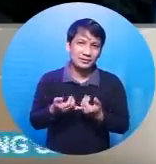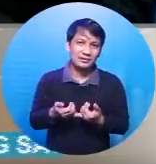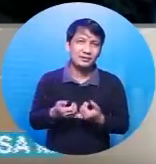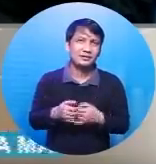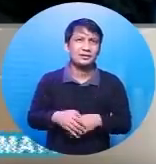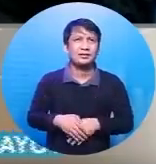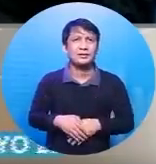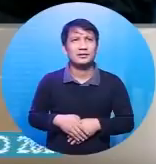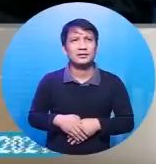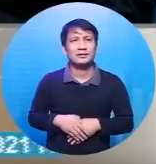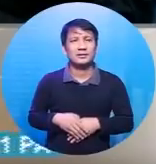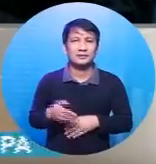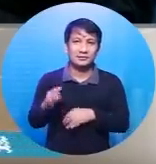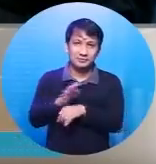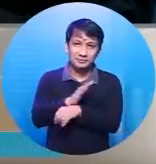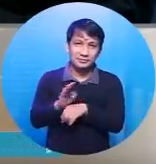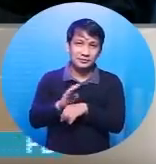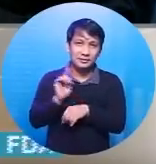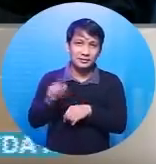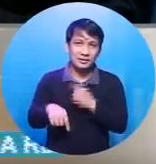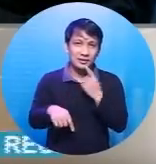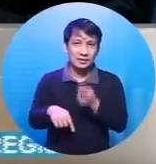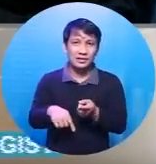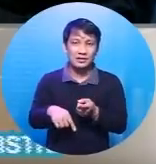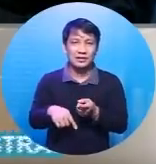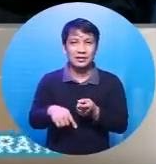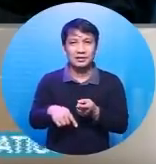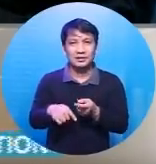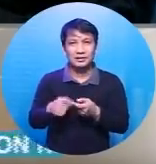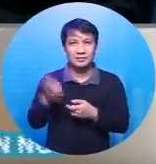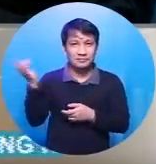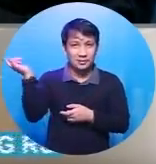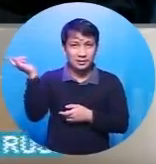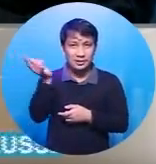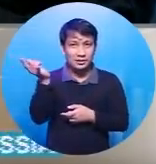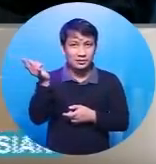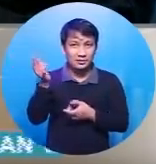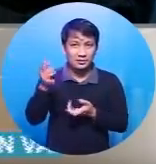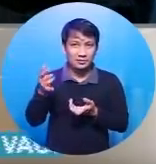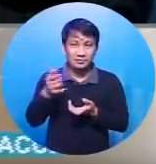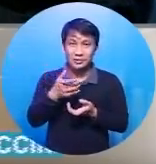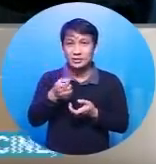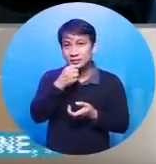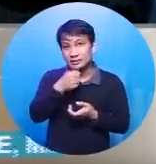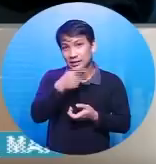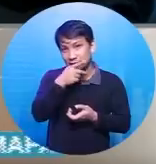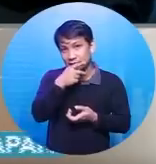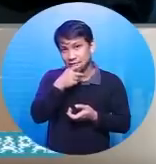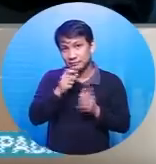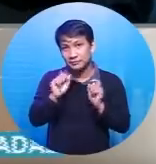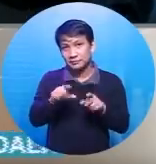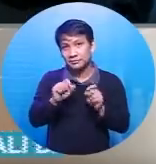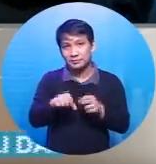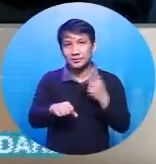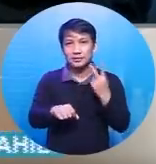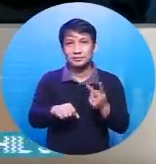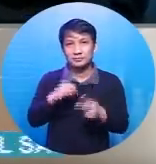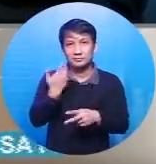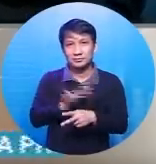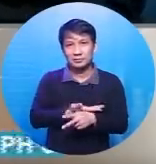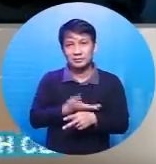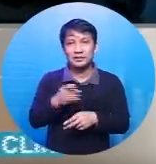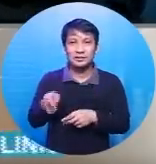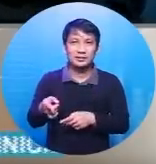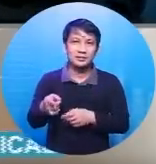ay yung pinagkakaabalahan niya po is yung paglalako ng merienda. Kahit medyo risky po. Dalawa po kaming magkapatid